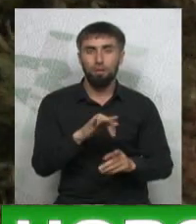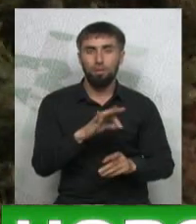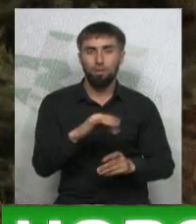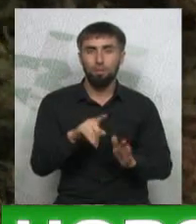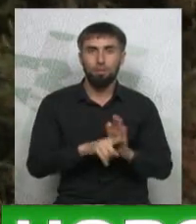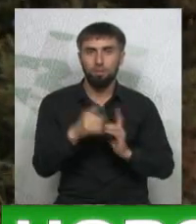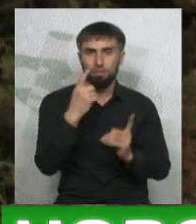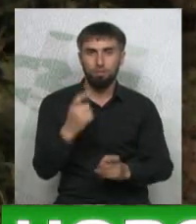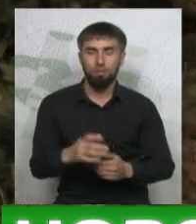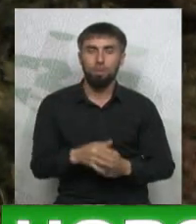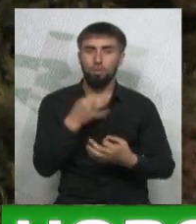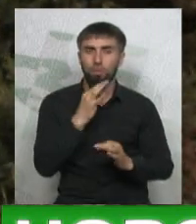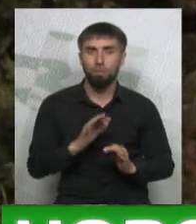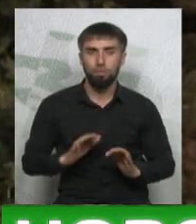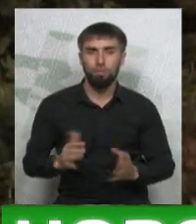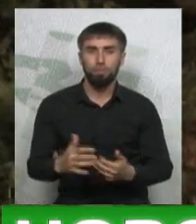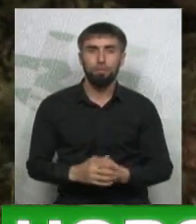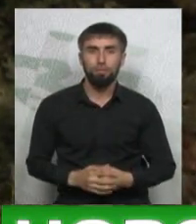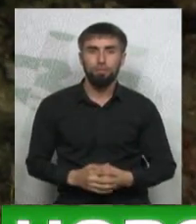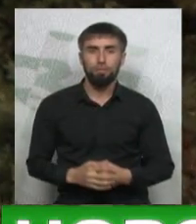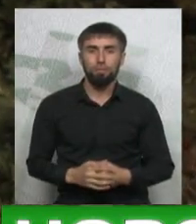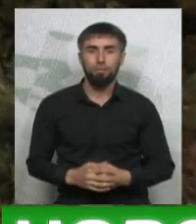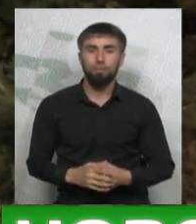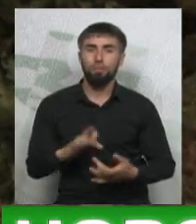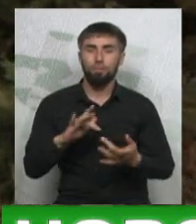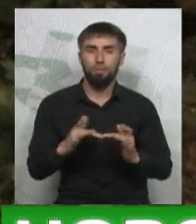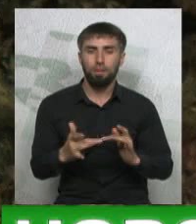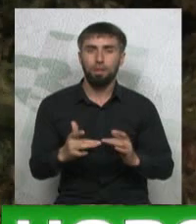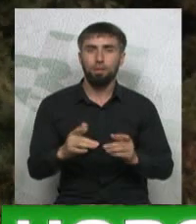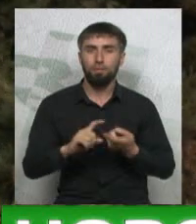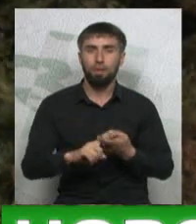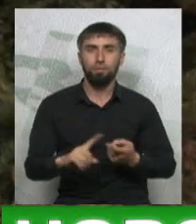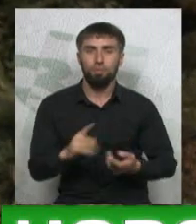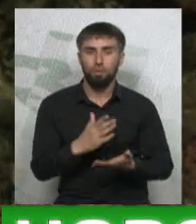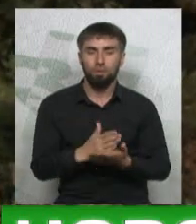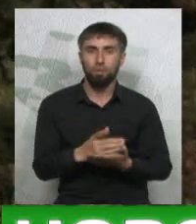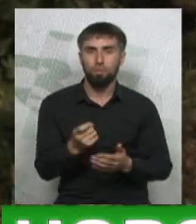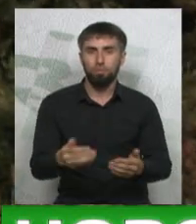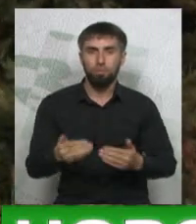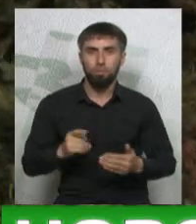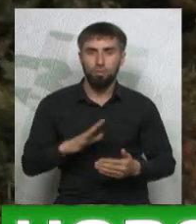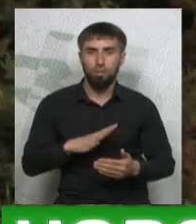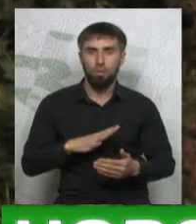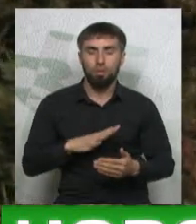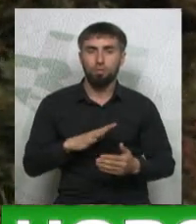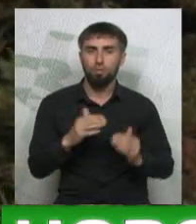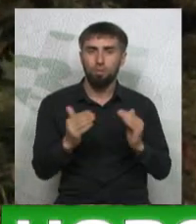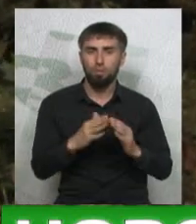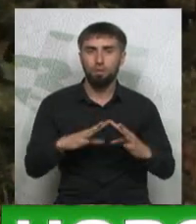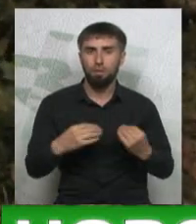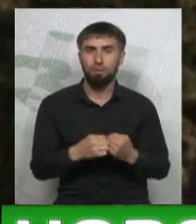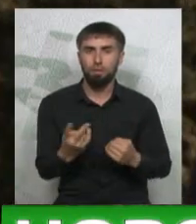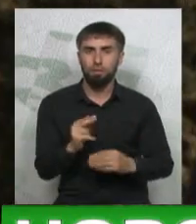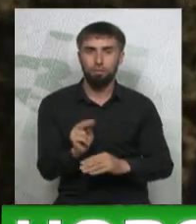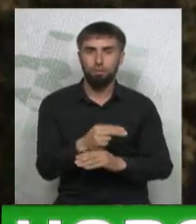сантепа. Фанна, да, мало, да, интернет, связь, дамаш. Кес юхту одолжи, цел, ща дуал, да, соберешь. Ул